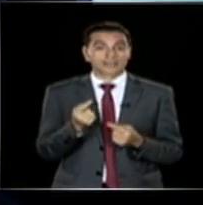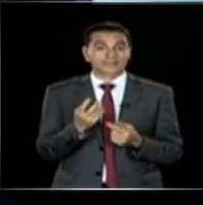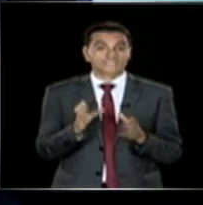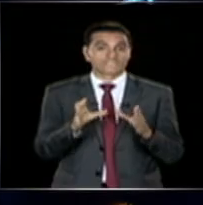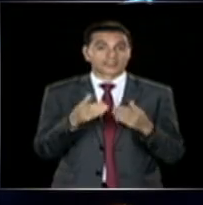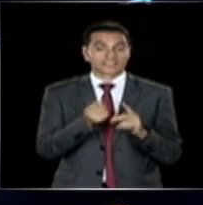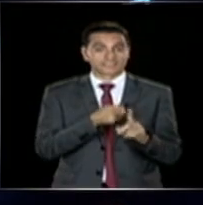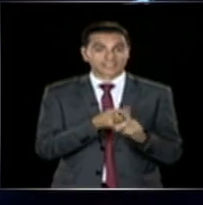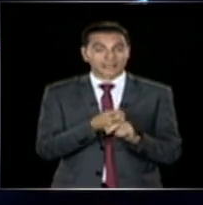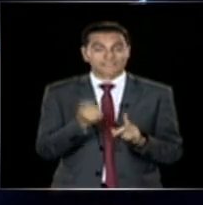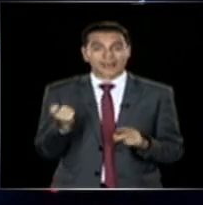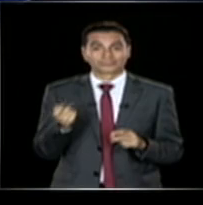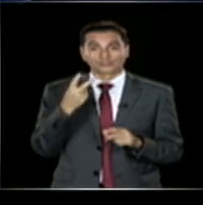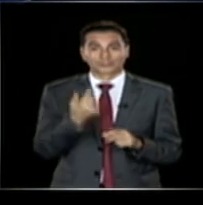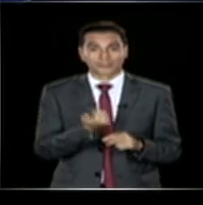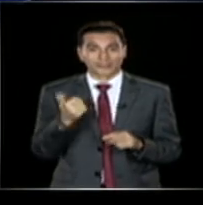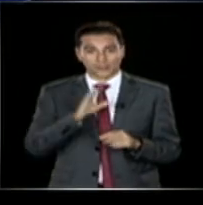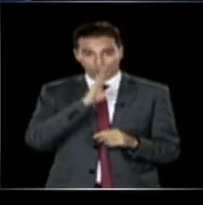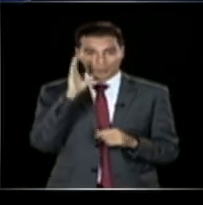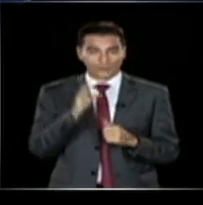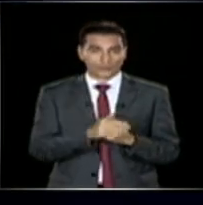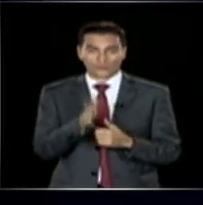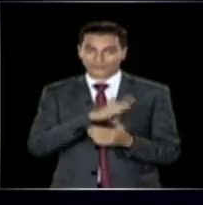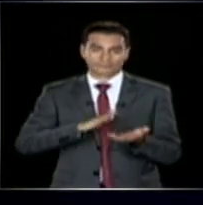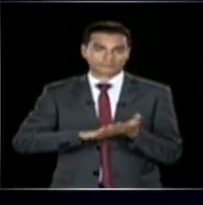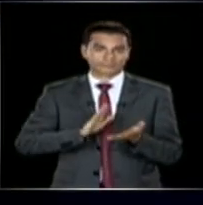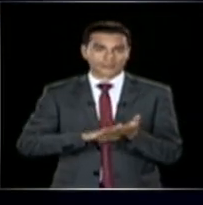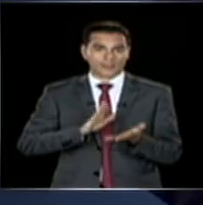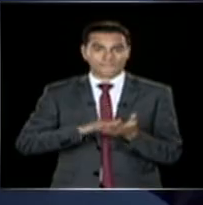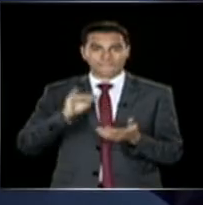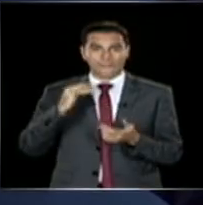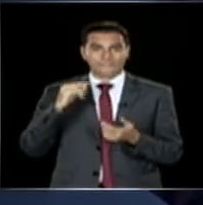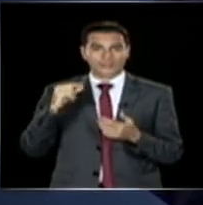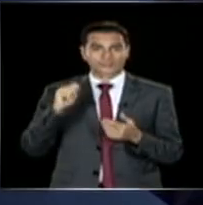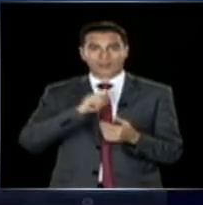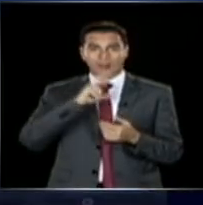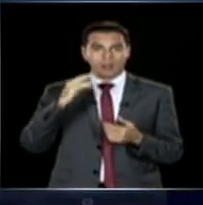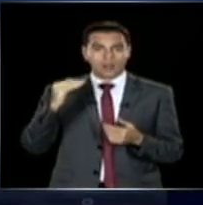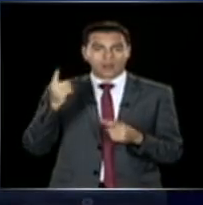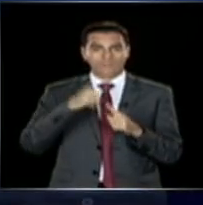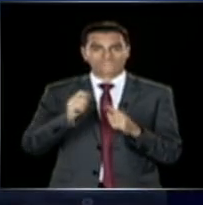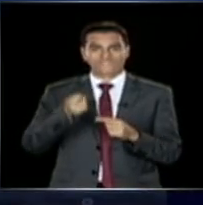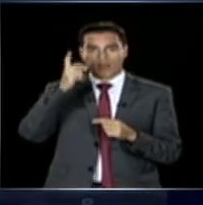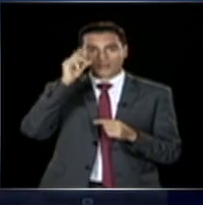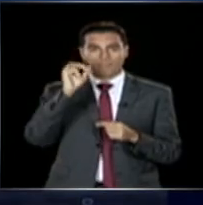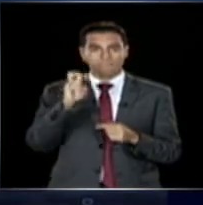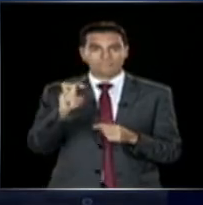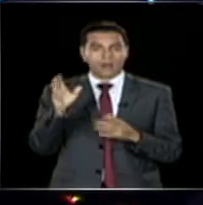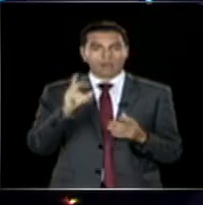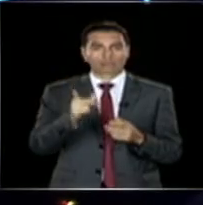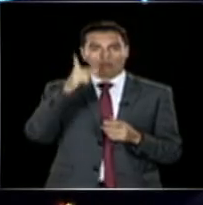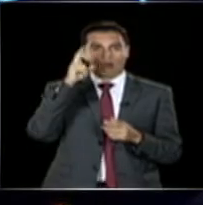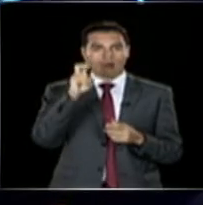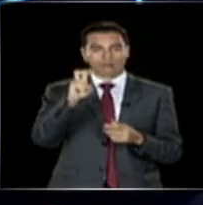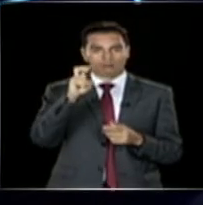فريق السهم، 75 خوفه. نحيي كلنا محمد صلاح وفاطمة طارق. فاطمة طارق ومحمد